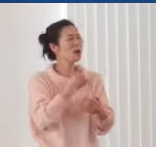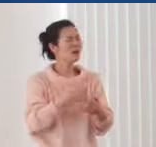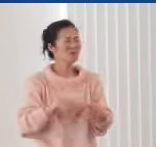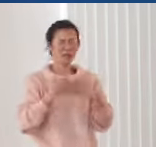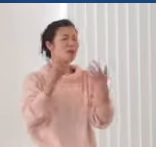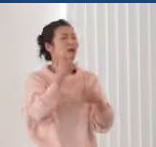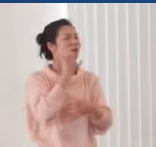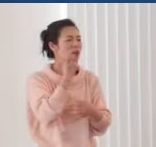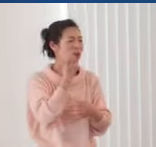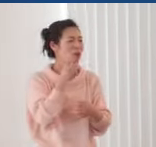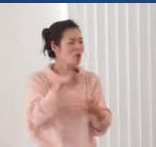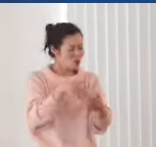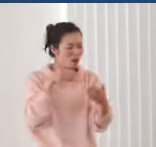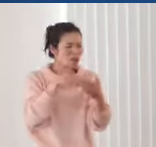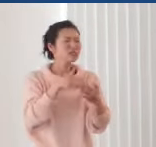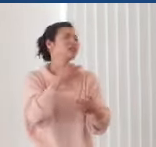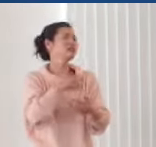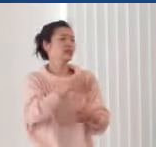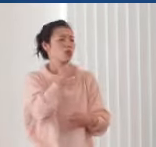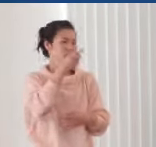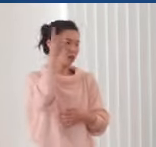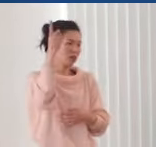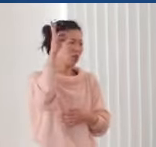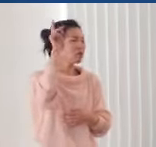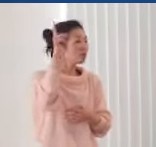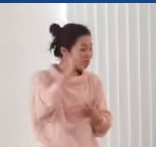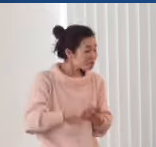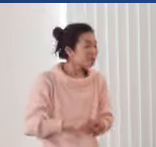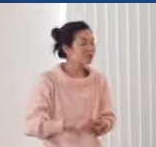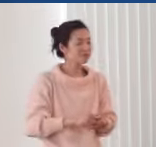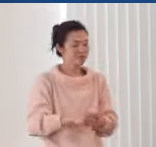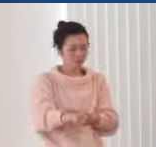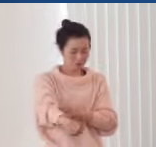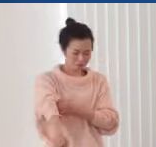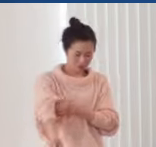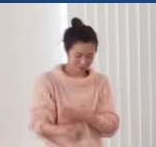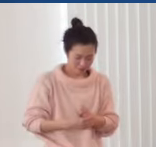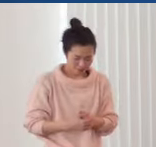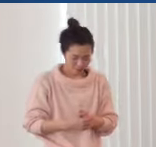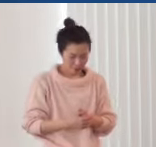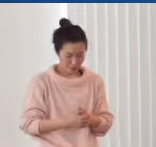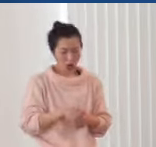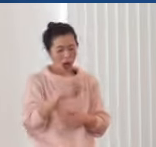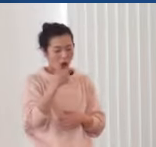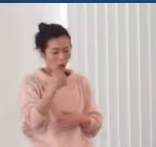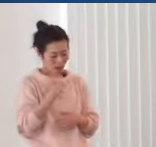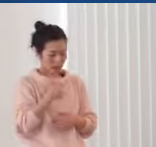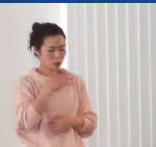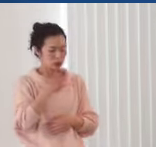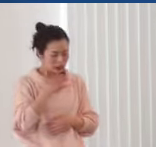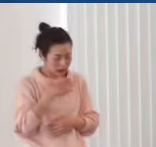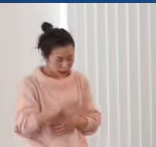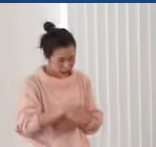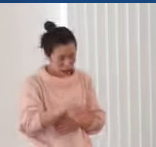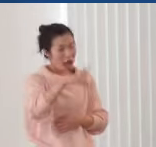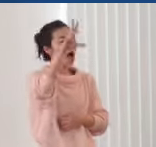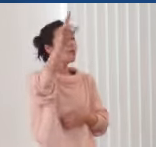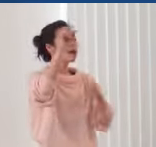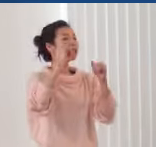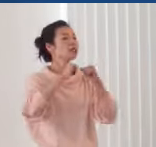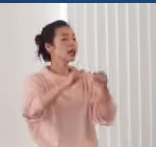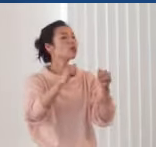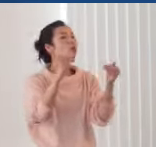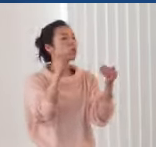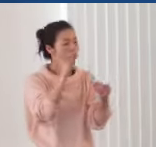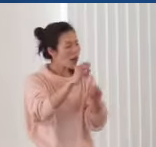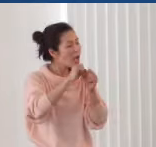14節にも同じような言葉がありまして、ここにはこう書いてあります。私は知った、神のなさることは皆永遠に変わらない